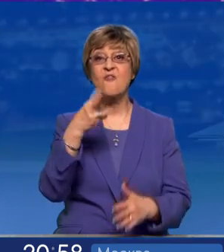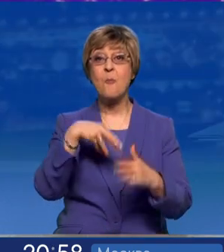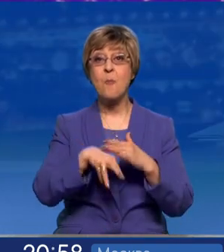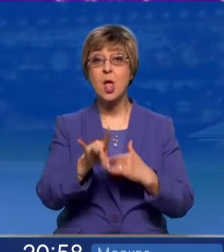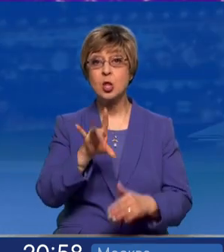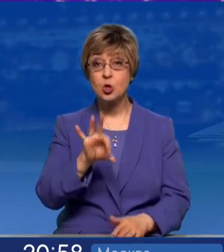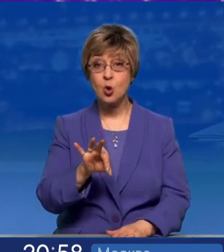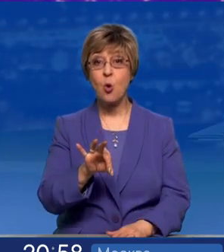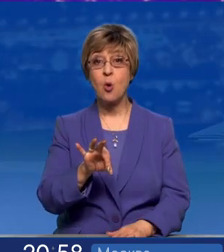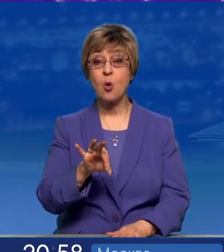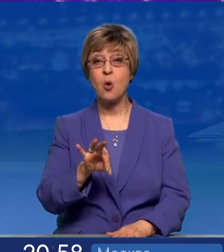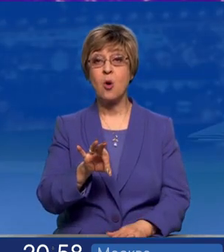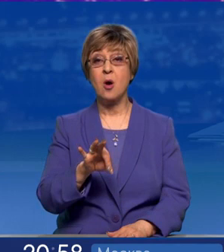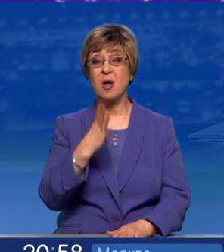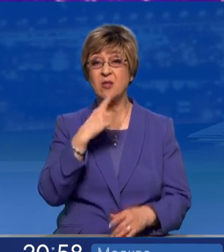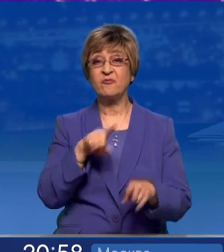будет Оруэлл, я заметил. Серьезно? Да.